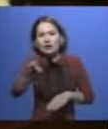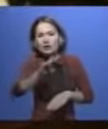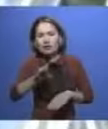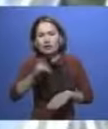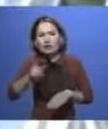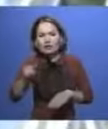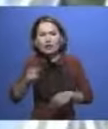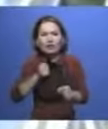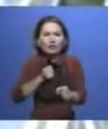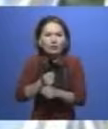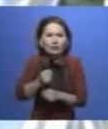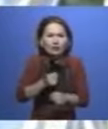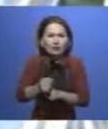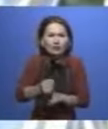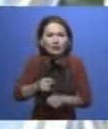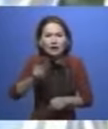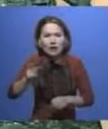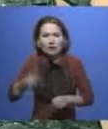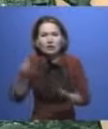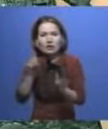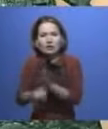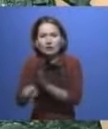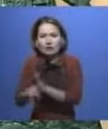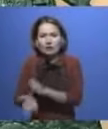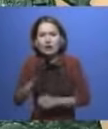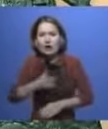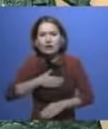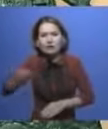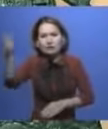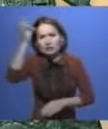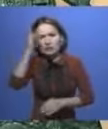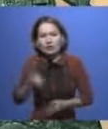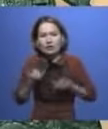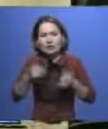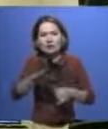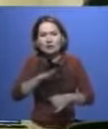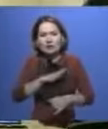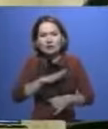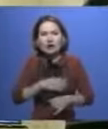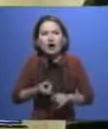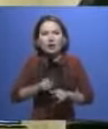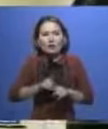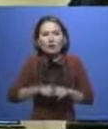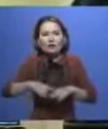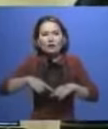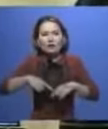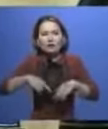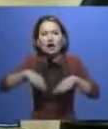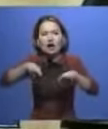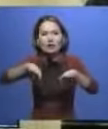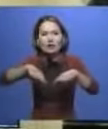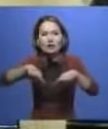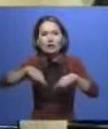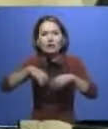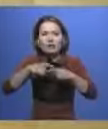отбасы қоныстанды. Көрмені тамашалауға жиналған семейліктерді әсіресе мына баспа машинасы қызықтырды. Бұл құрылғы арқылы жазықсыз жандарды тыңдау